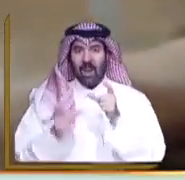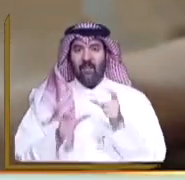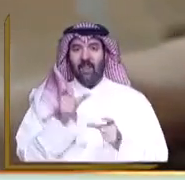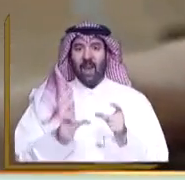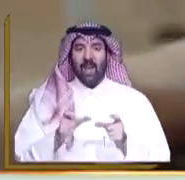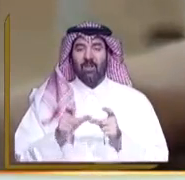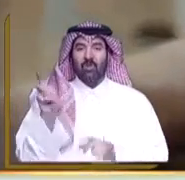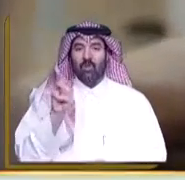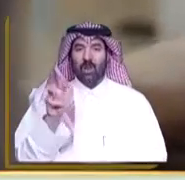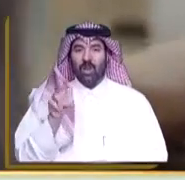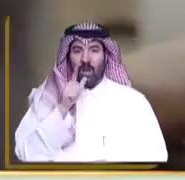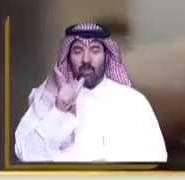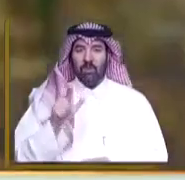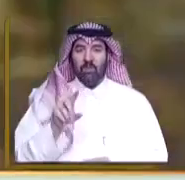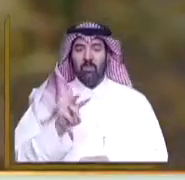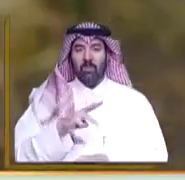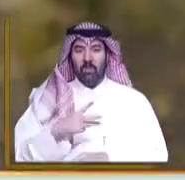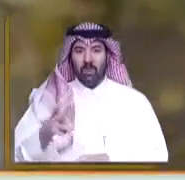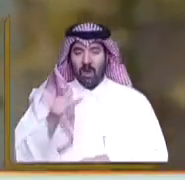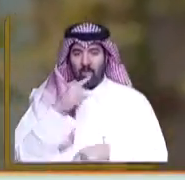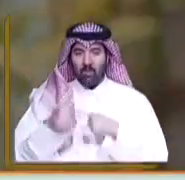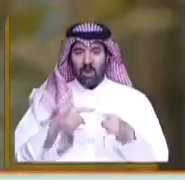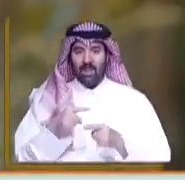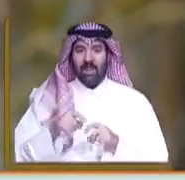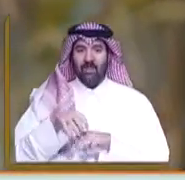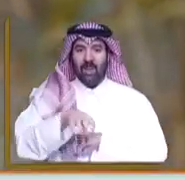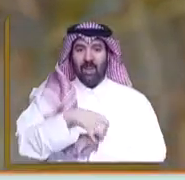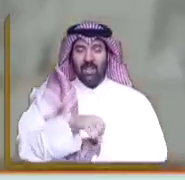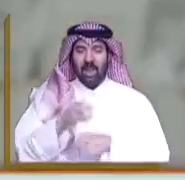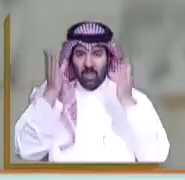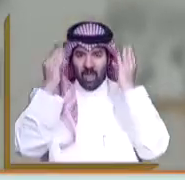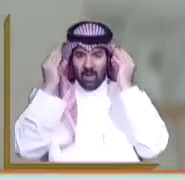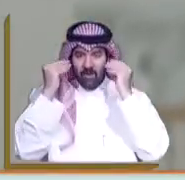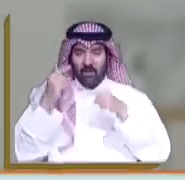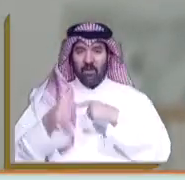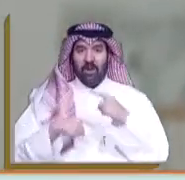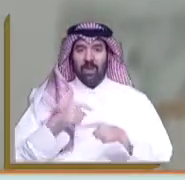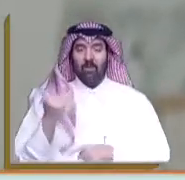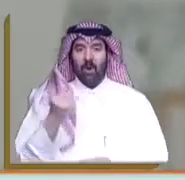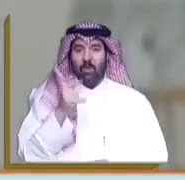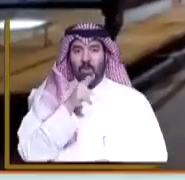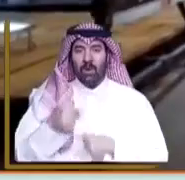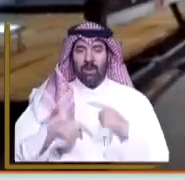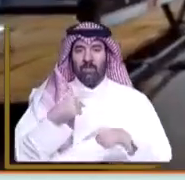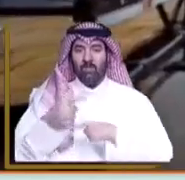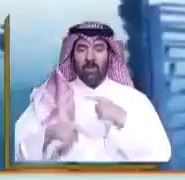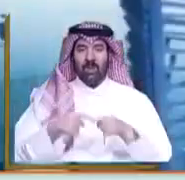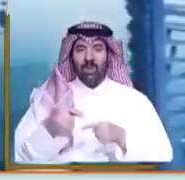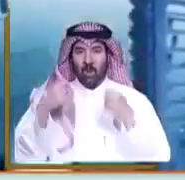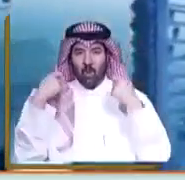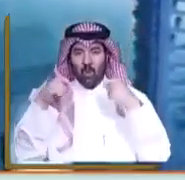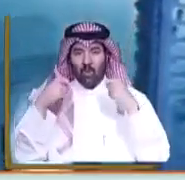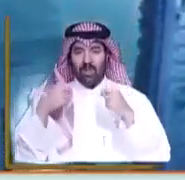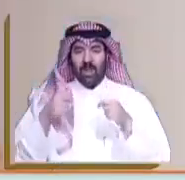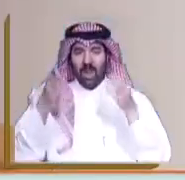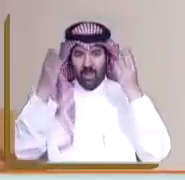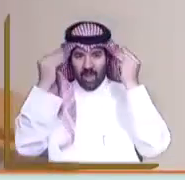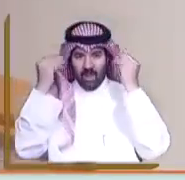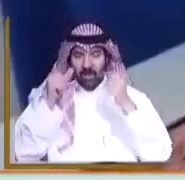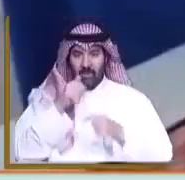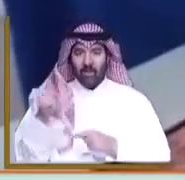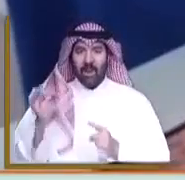والمجموعات والمؤسسات في مختلف القطاعات الثقافية، وذلك ضمن مساعي الوزارة في تحقيق أهداف